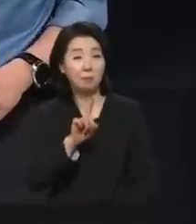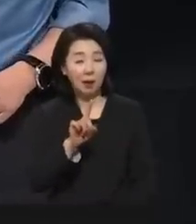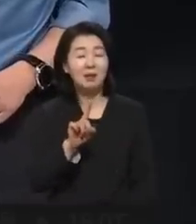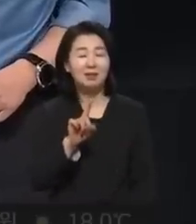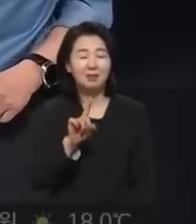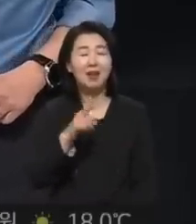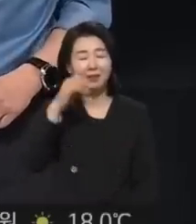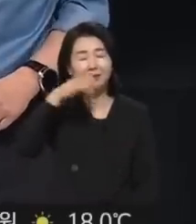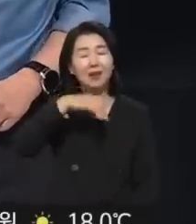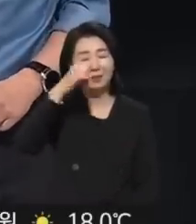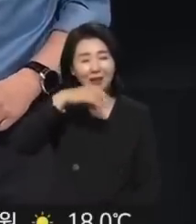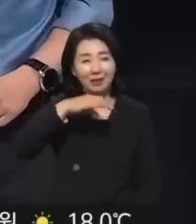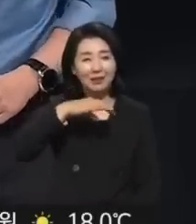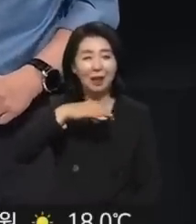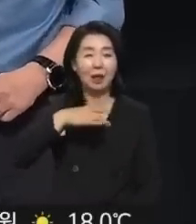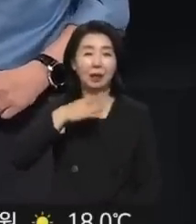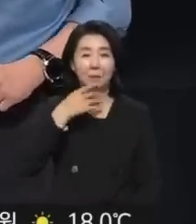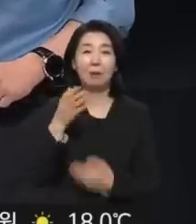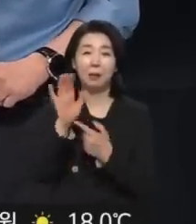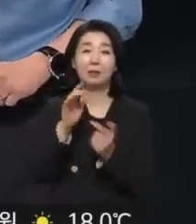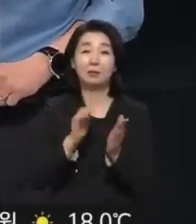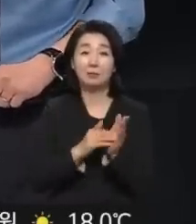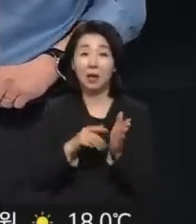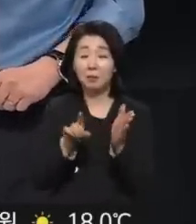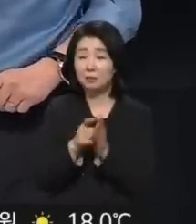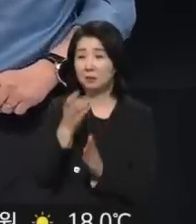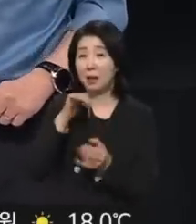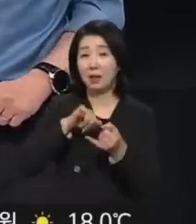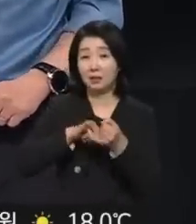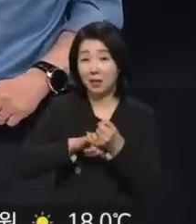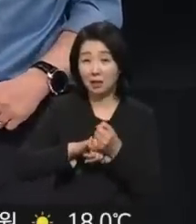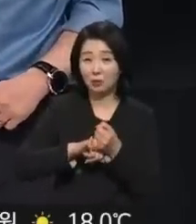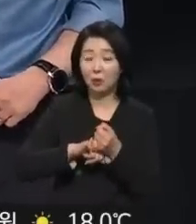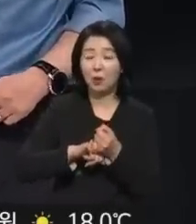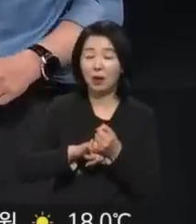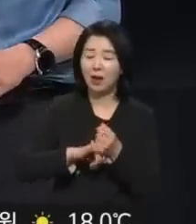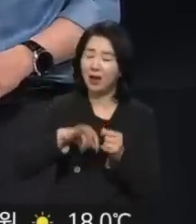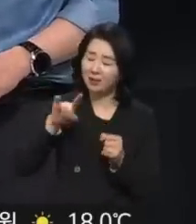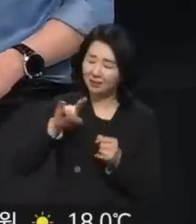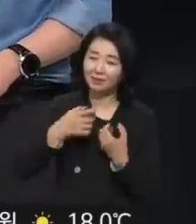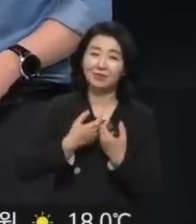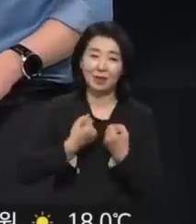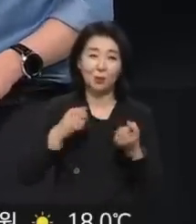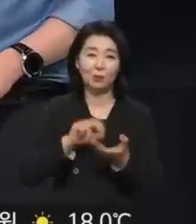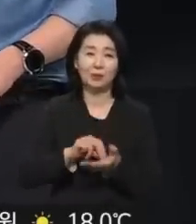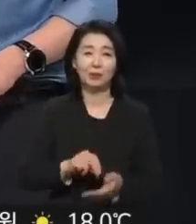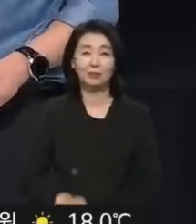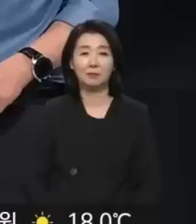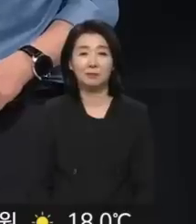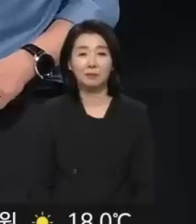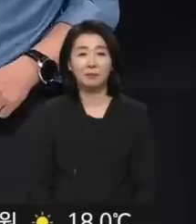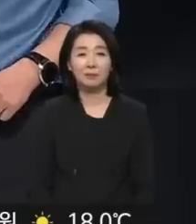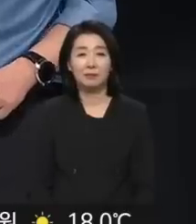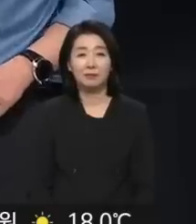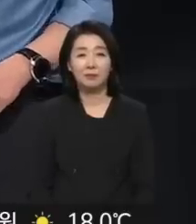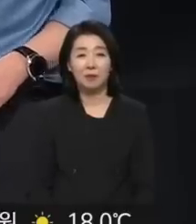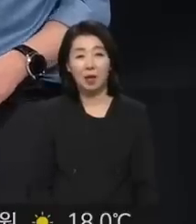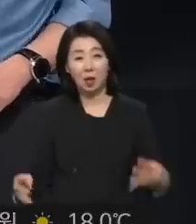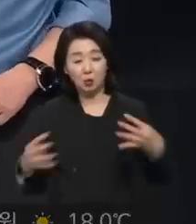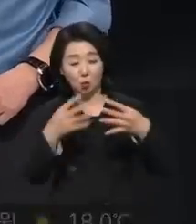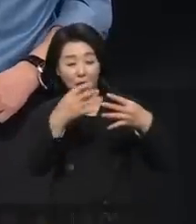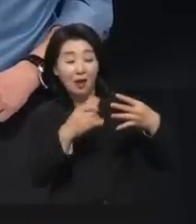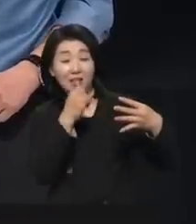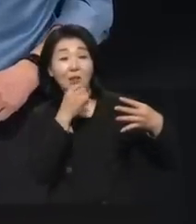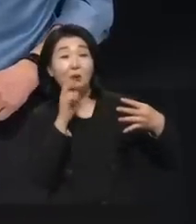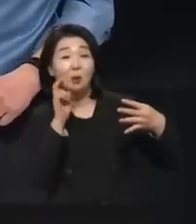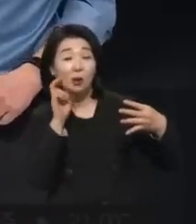원론적인 입장을 밝힌 겁니다. 다만 믿을 수 있는 약속이냐, 이건 별개의 문제겠죠. 단서 조항이 붙은